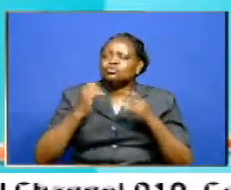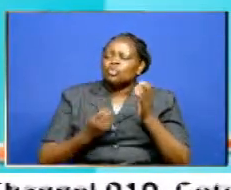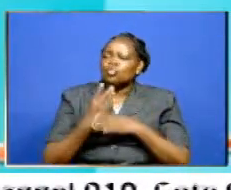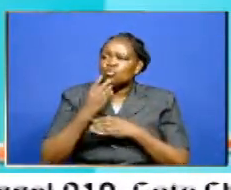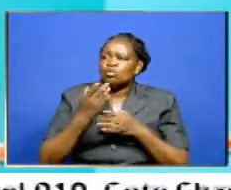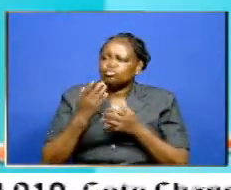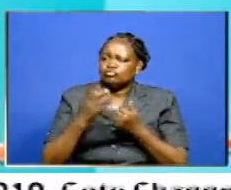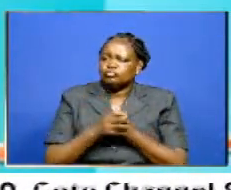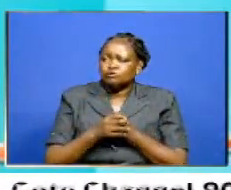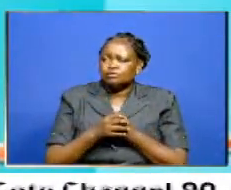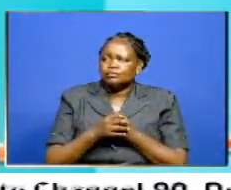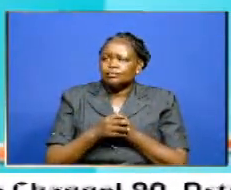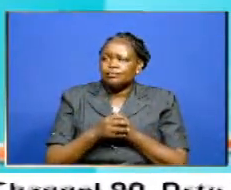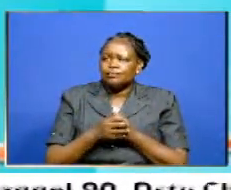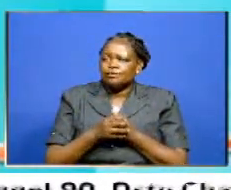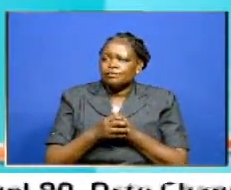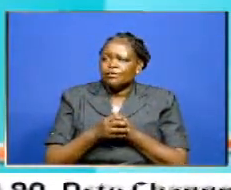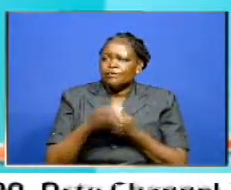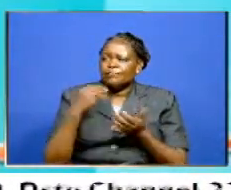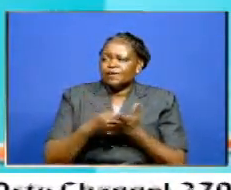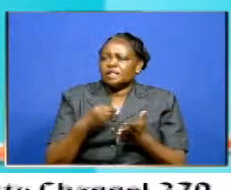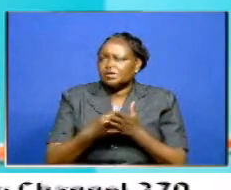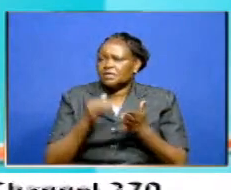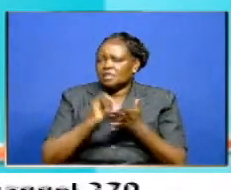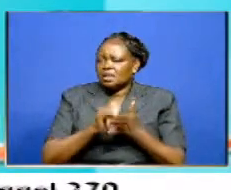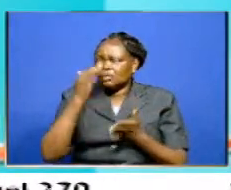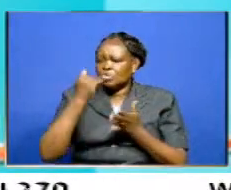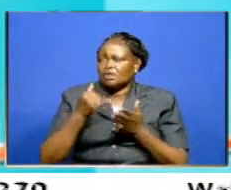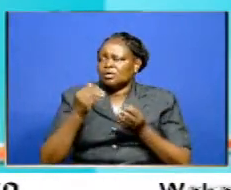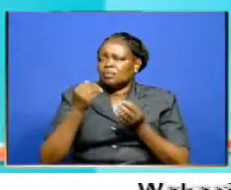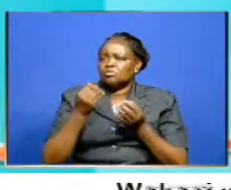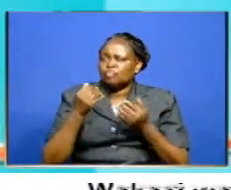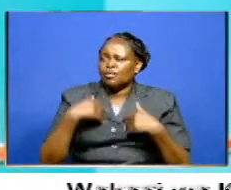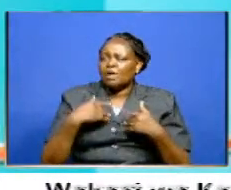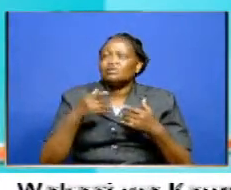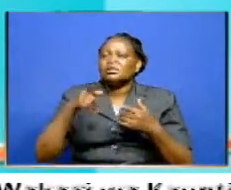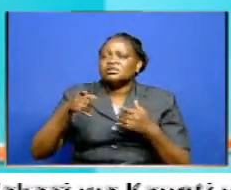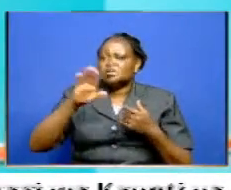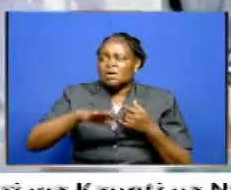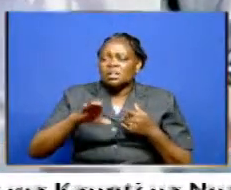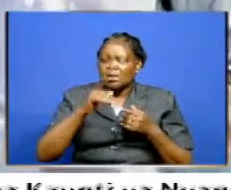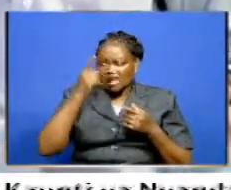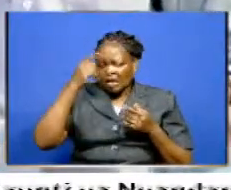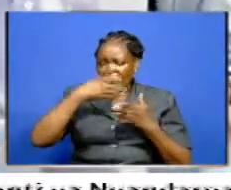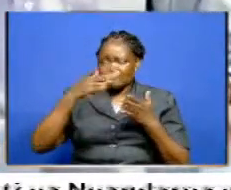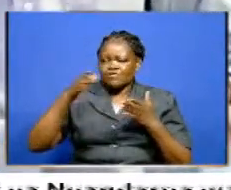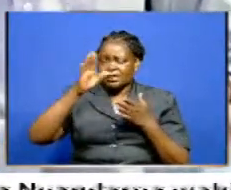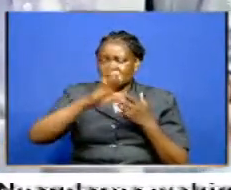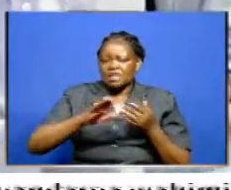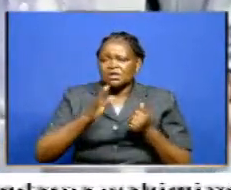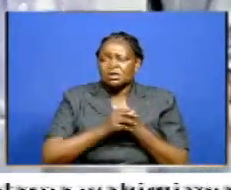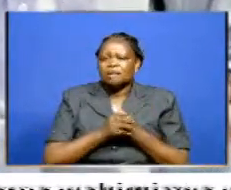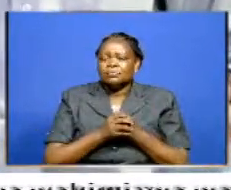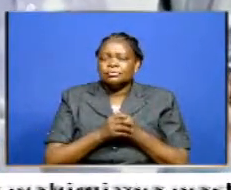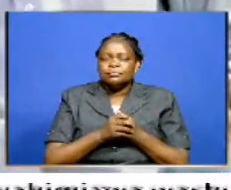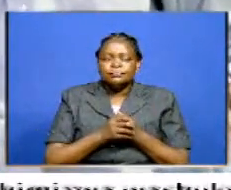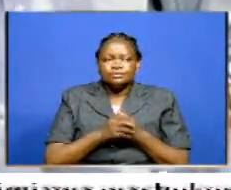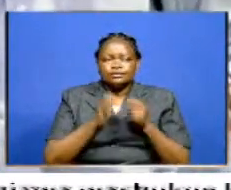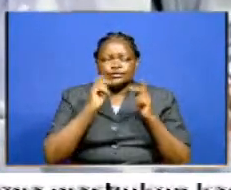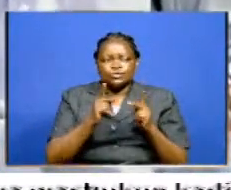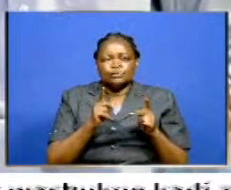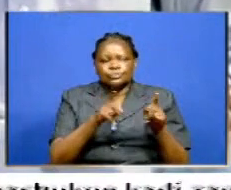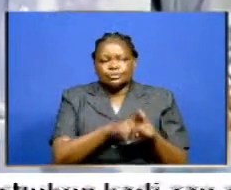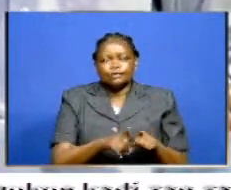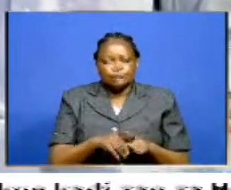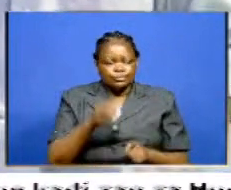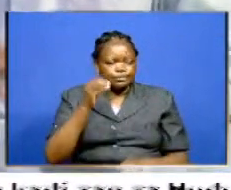maana BBI imepropose hii innovation hubs kwa kila ward. Sawa Brian, sijui unalichukuliaje. Kama wanafunzi ukimaliza